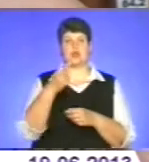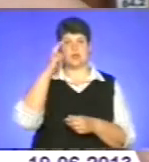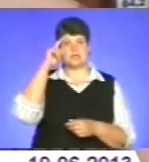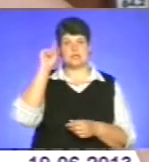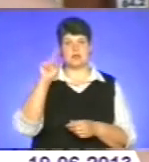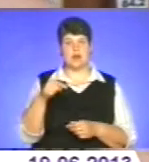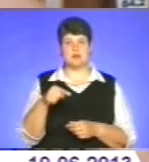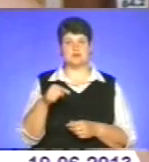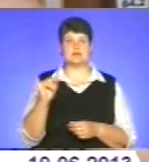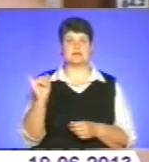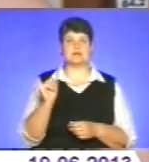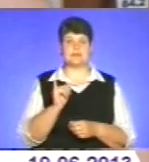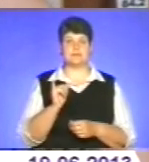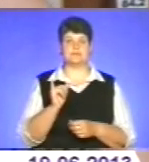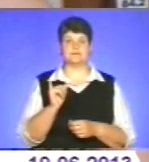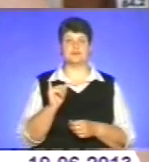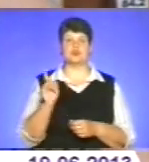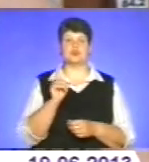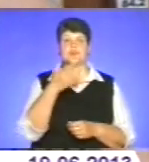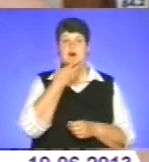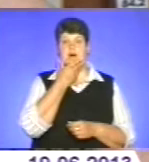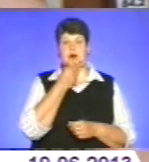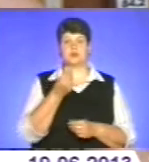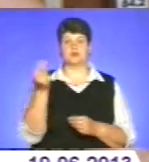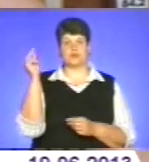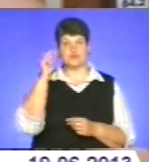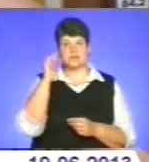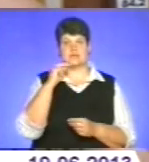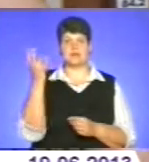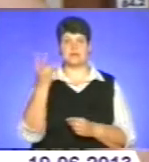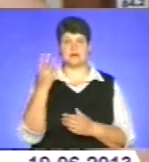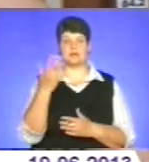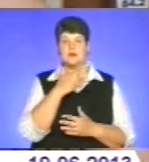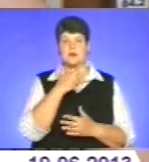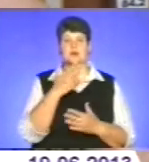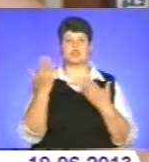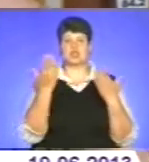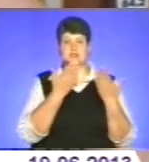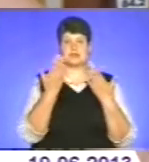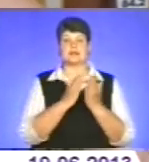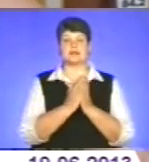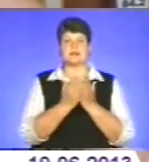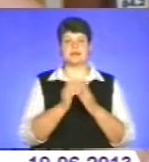І щоб гарно я вчилася, мені потрібно перечитати